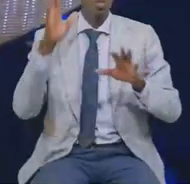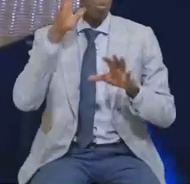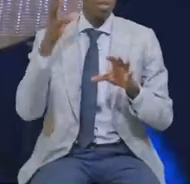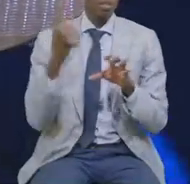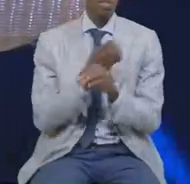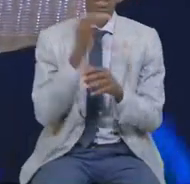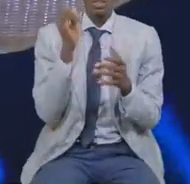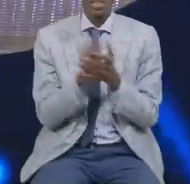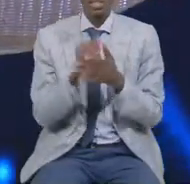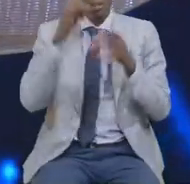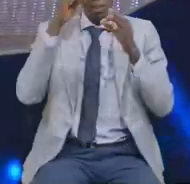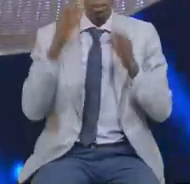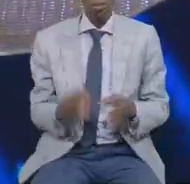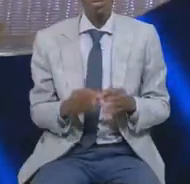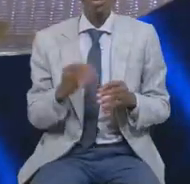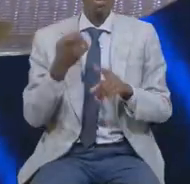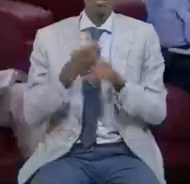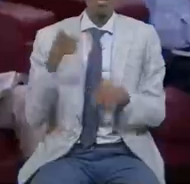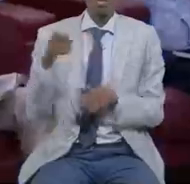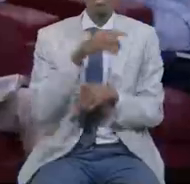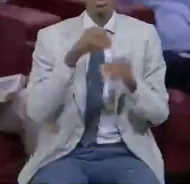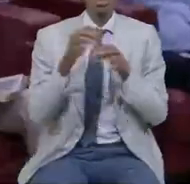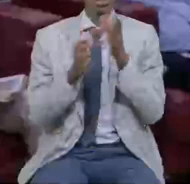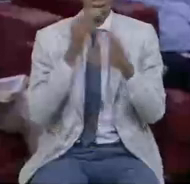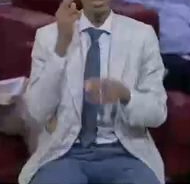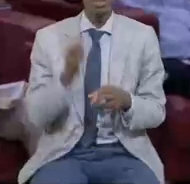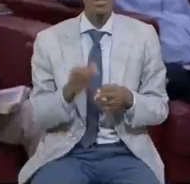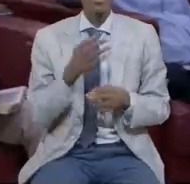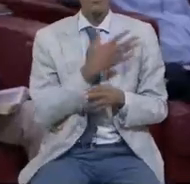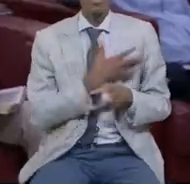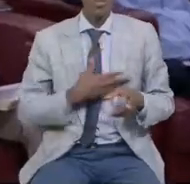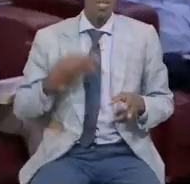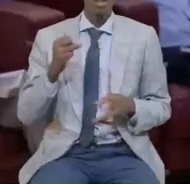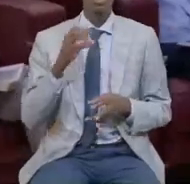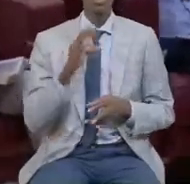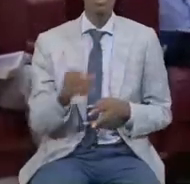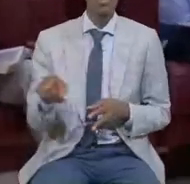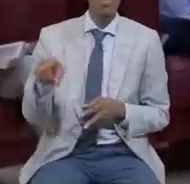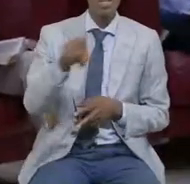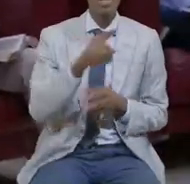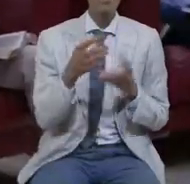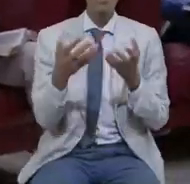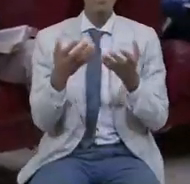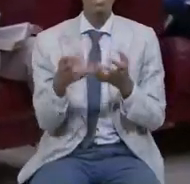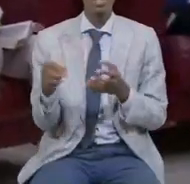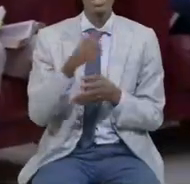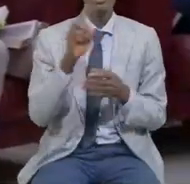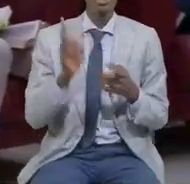toi au nom de Jésus-Christ. Et il a voulu qu'il compromette.